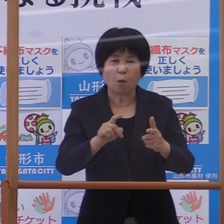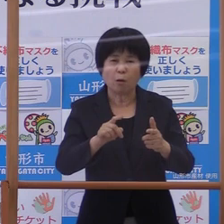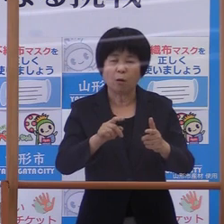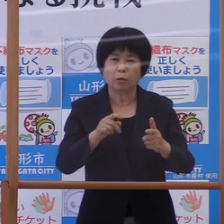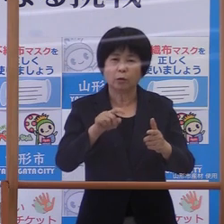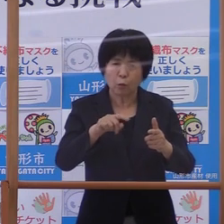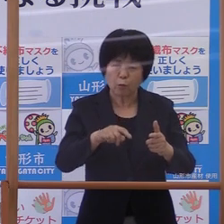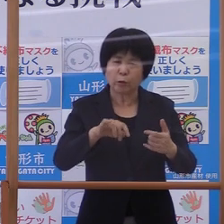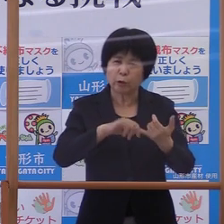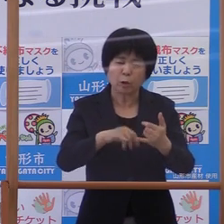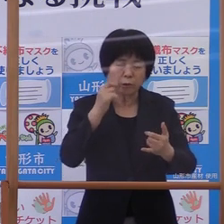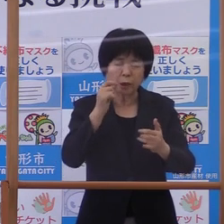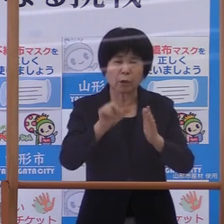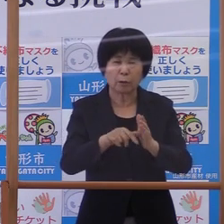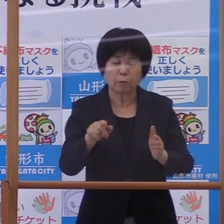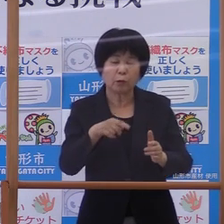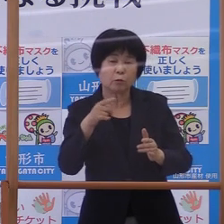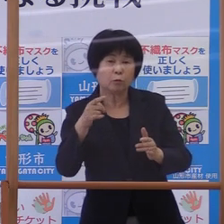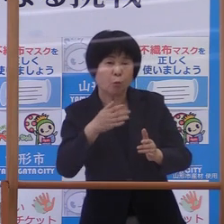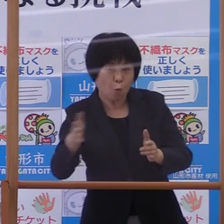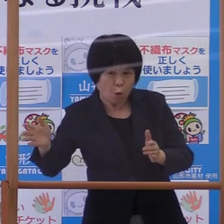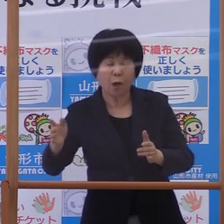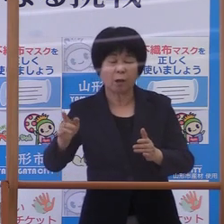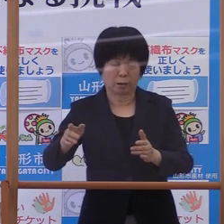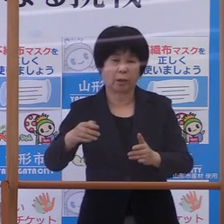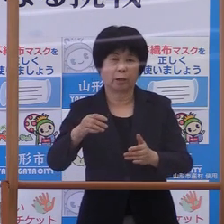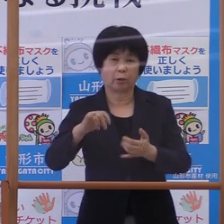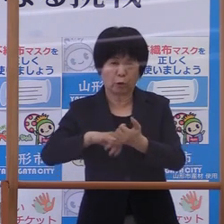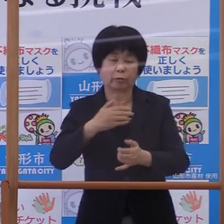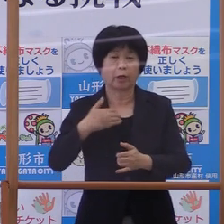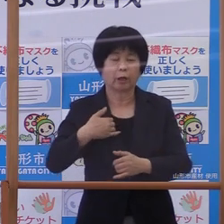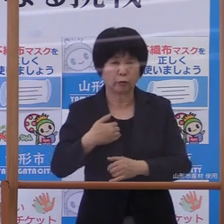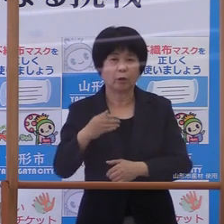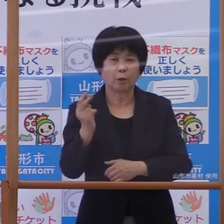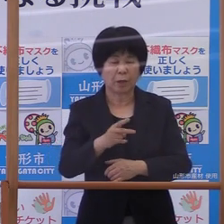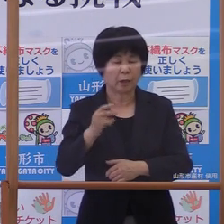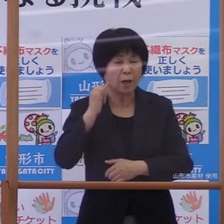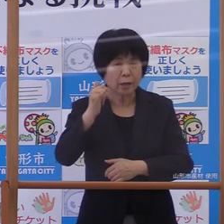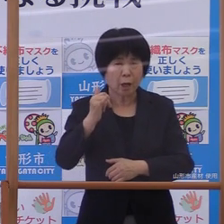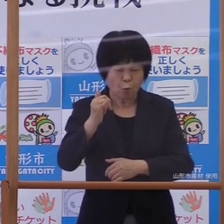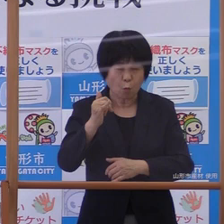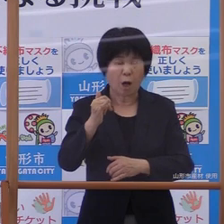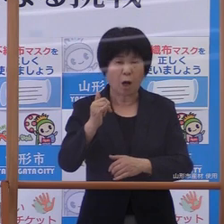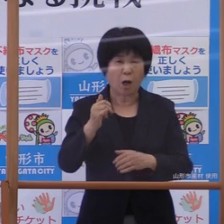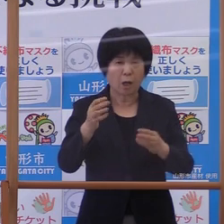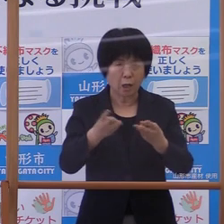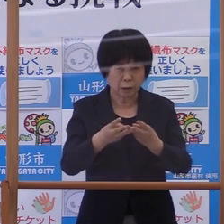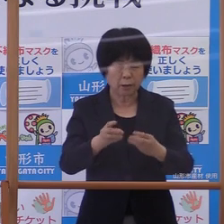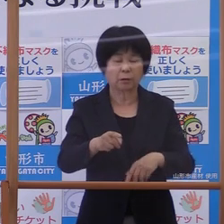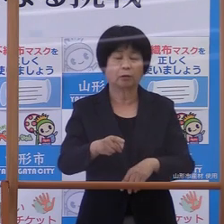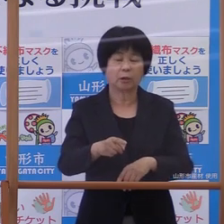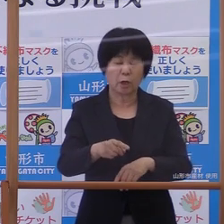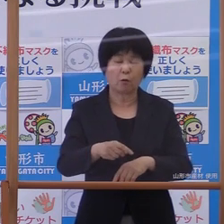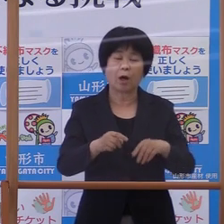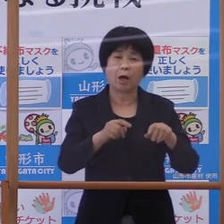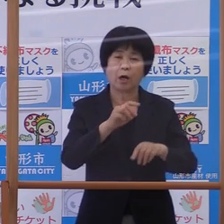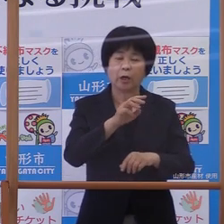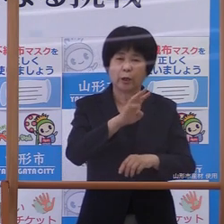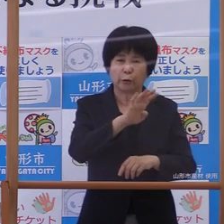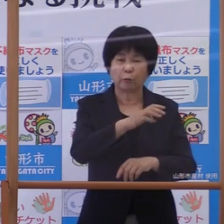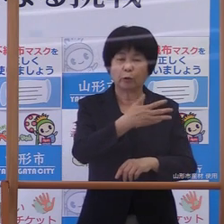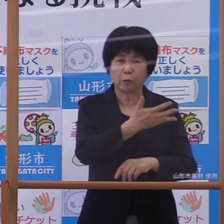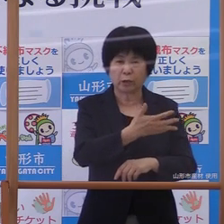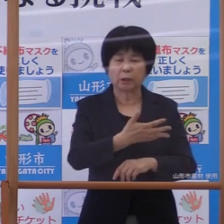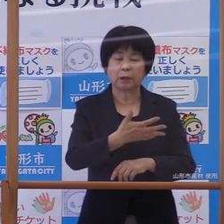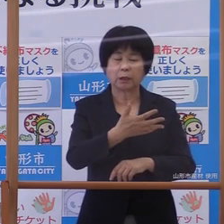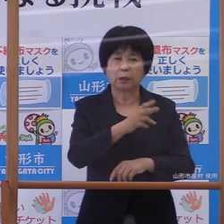をすることが可能であります。また電話回線については26日から48回線に増やします